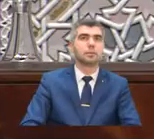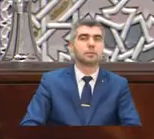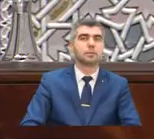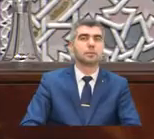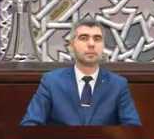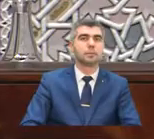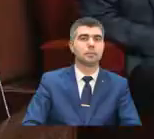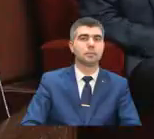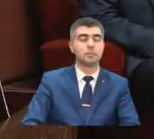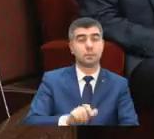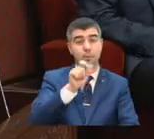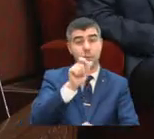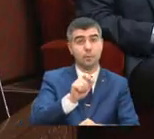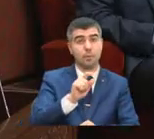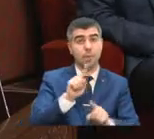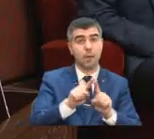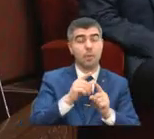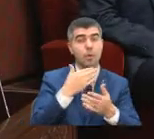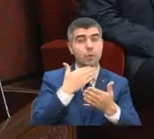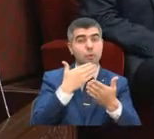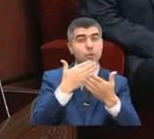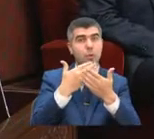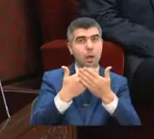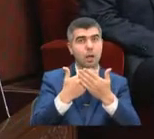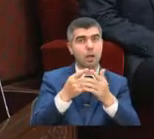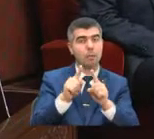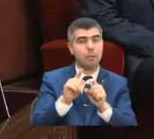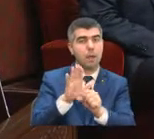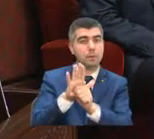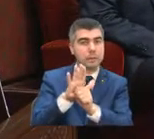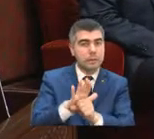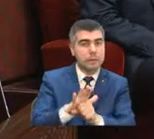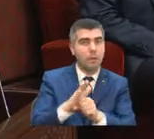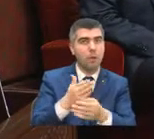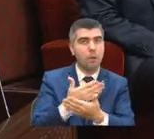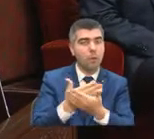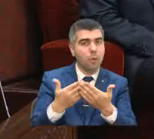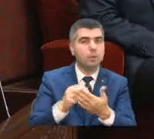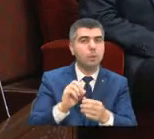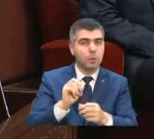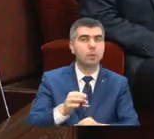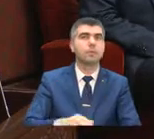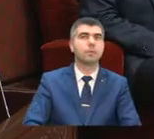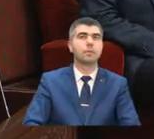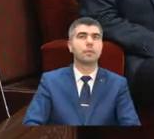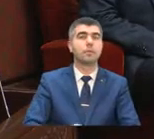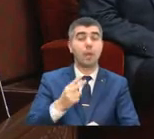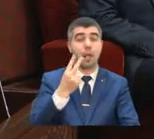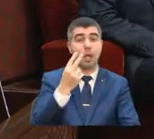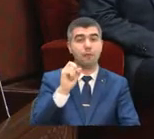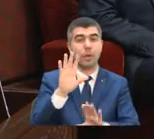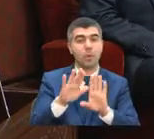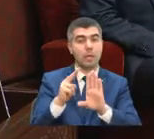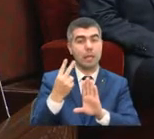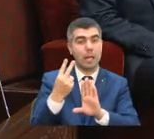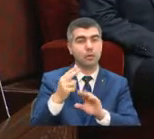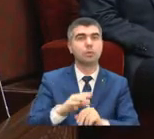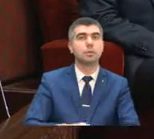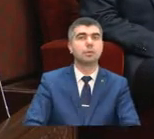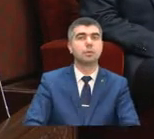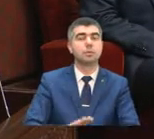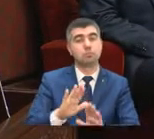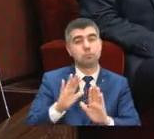السيده النائبه المحترمه، شكرا. فيما يتعلق بالاقصاء والتهميش، يمكن نفيدك بانه من 2012 الان كاين